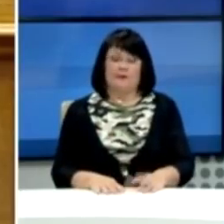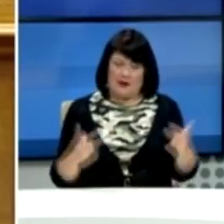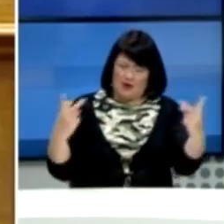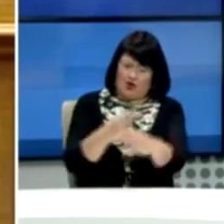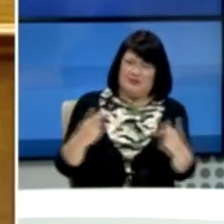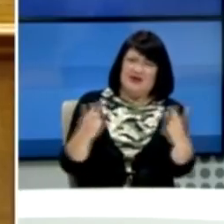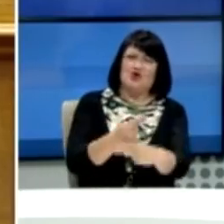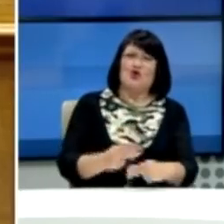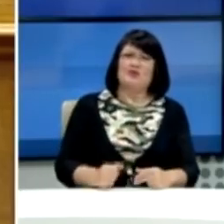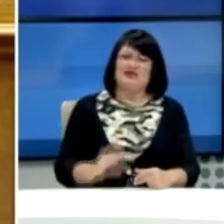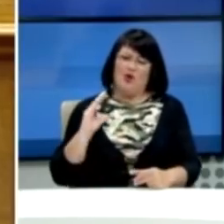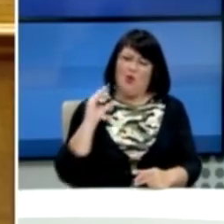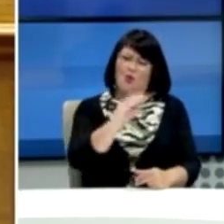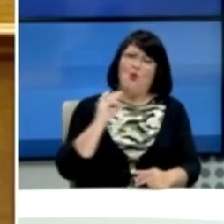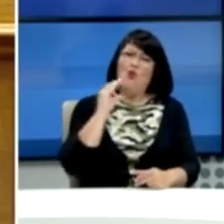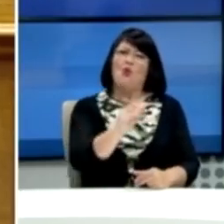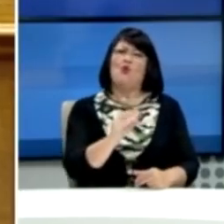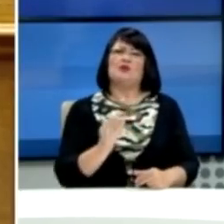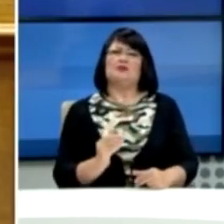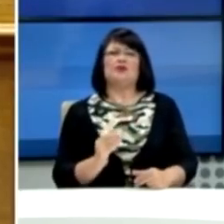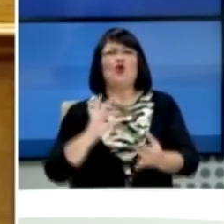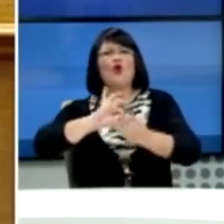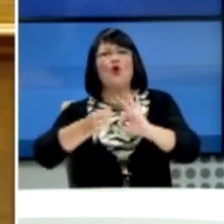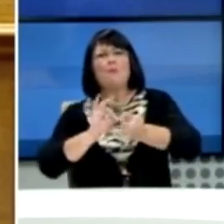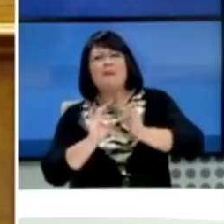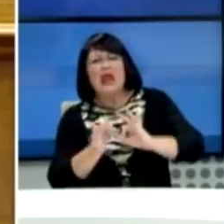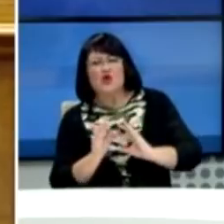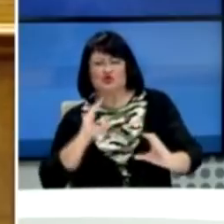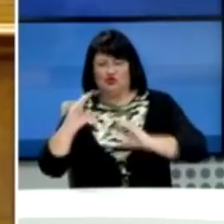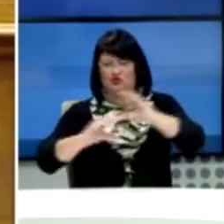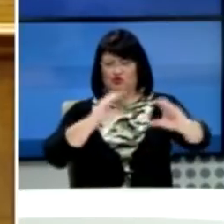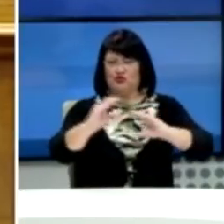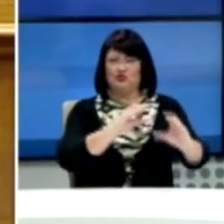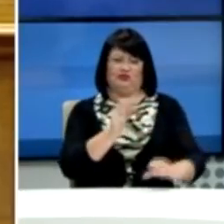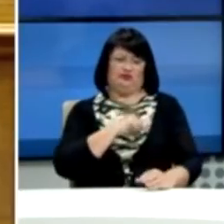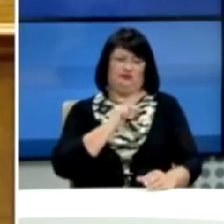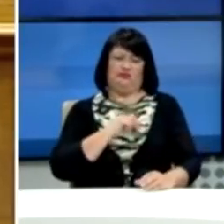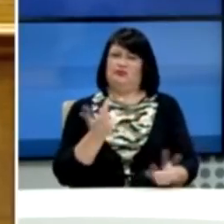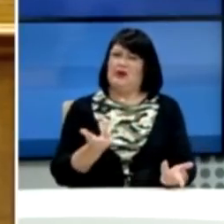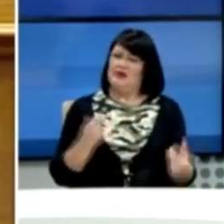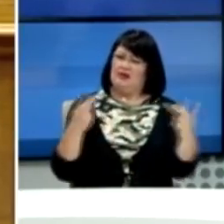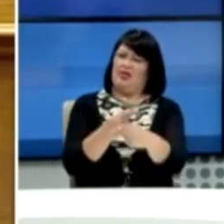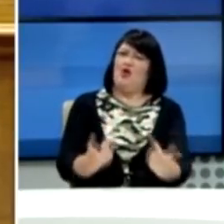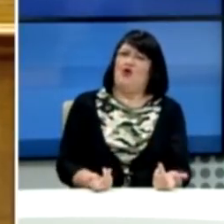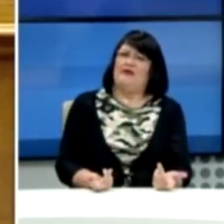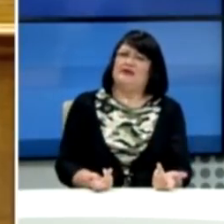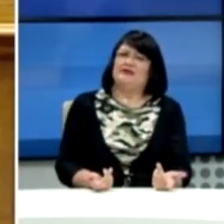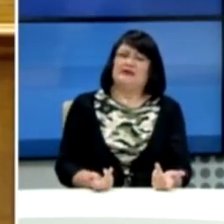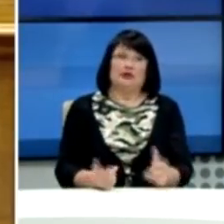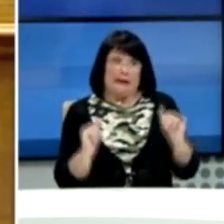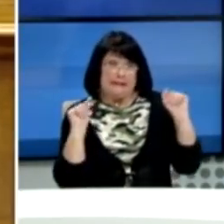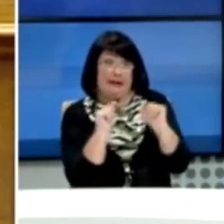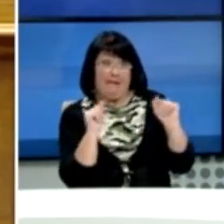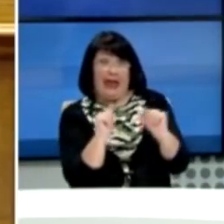κόψουν από τους πακτολούς χρημάτων που μοιράζουν σε ομίλους για να θωρακίζουν την κερδοφορία τους. Και όταν